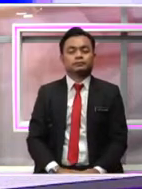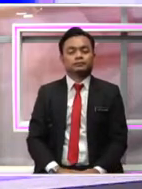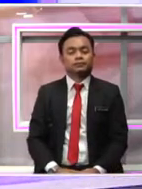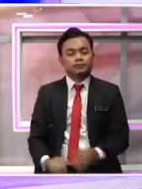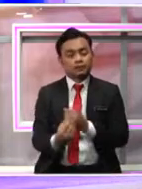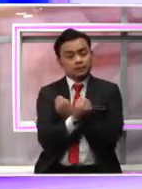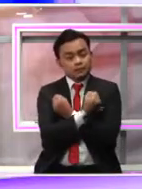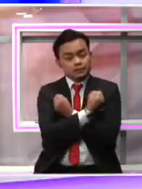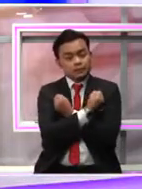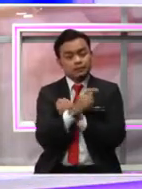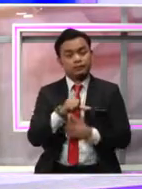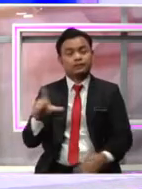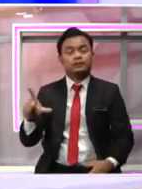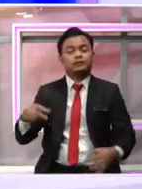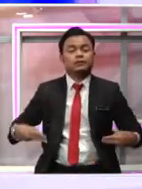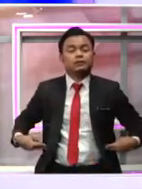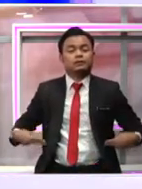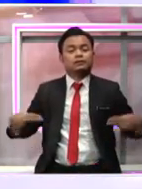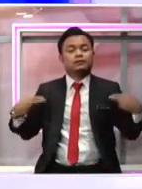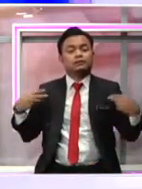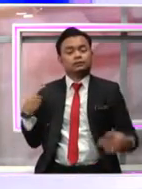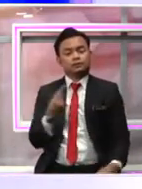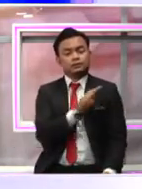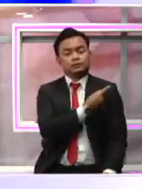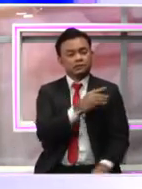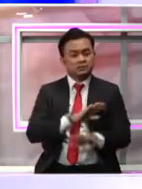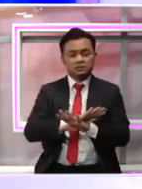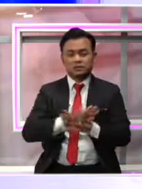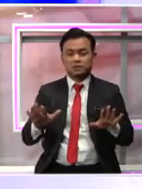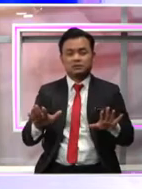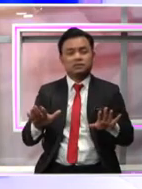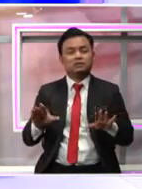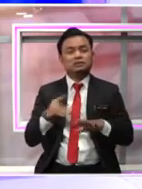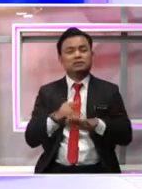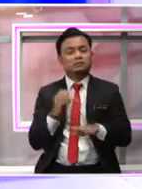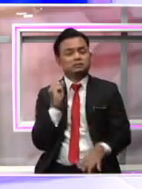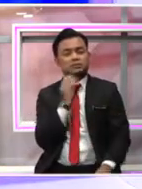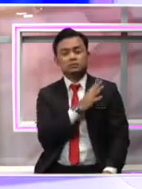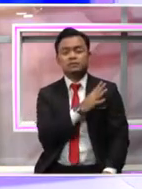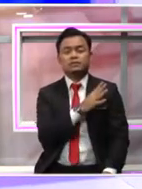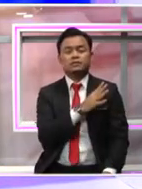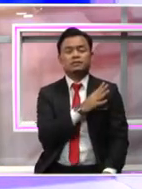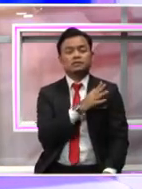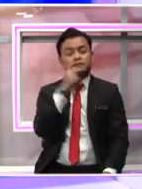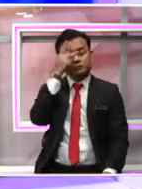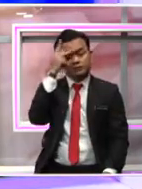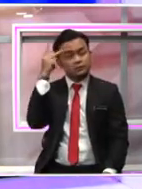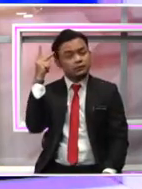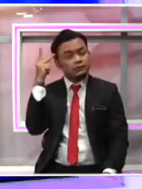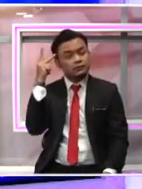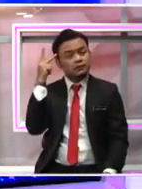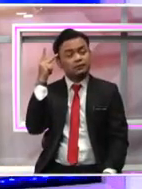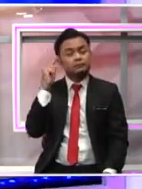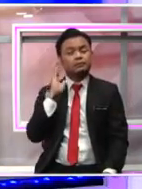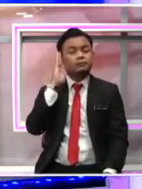sayangilah hidup kita jangan dipersiakan karena ia masa